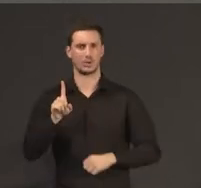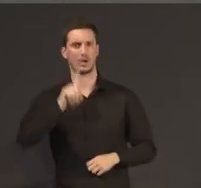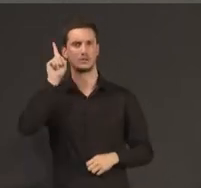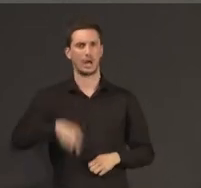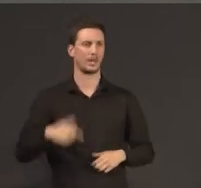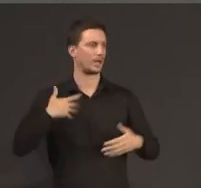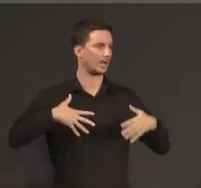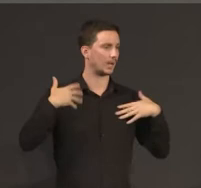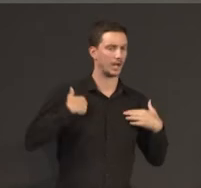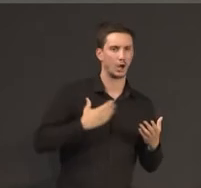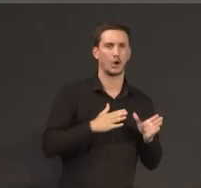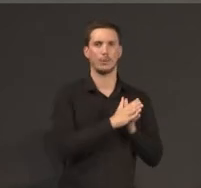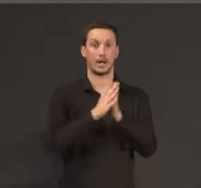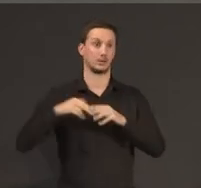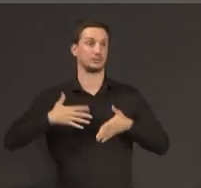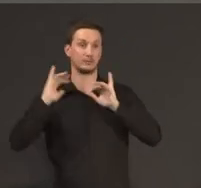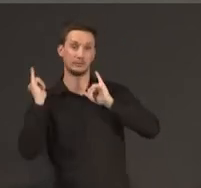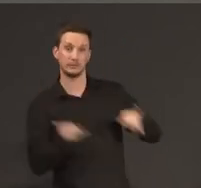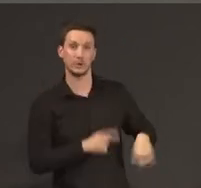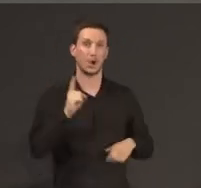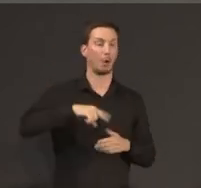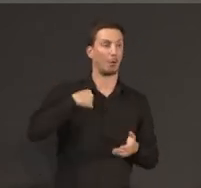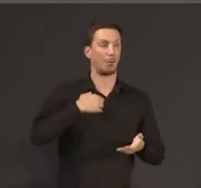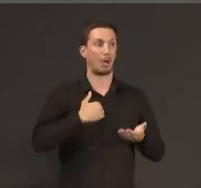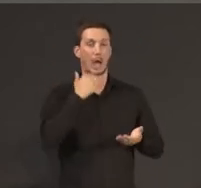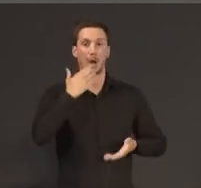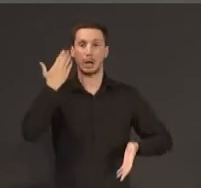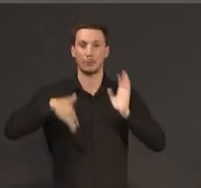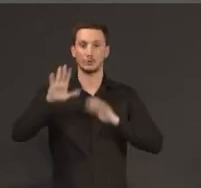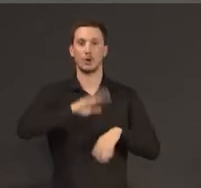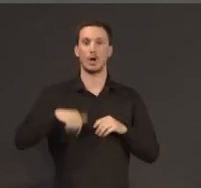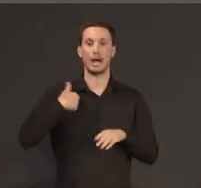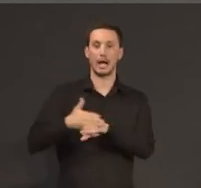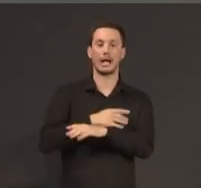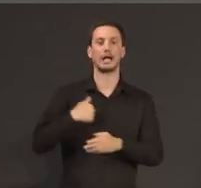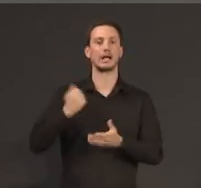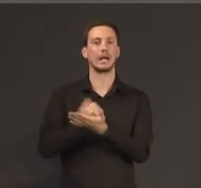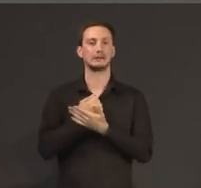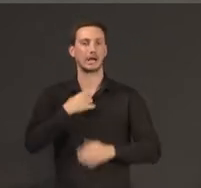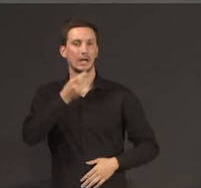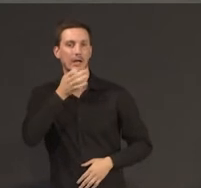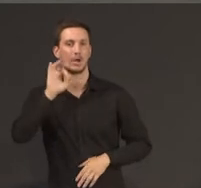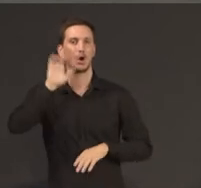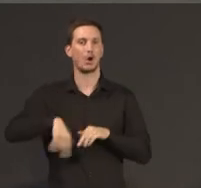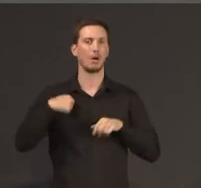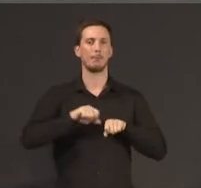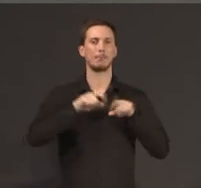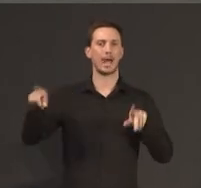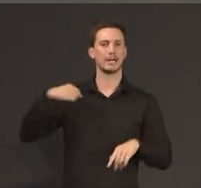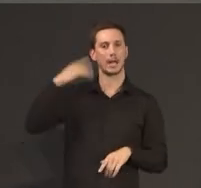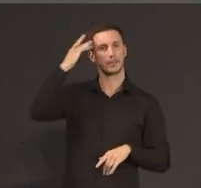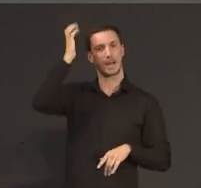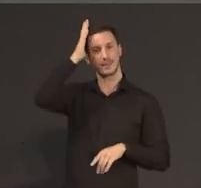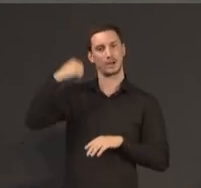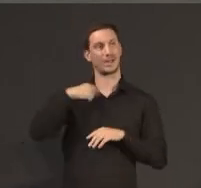els companys, sortir a festa o fer plans improvisats, fer un cafè abans de classe o anar a la platja de Barceloneta al sortir de Campus